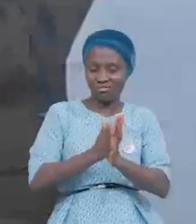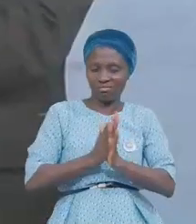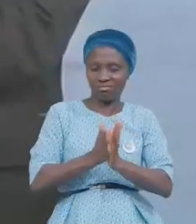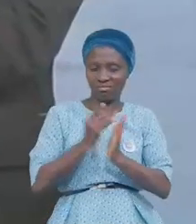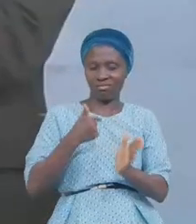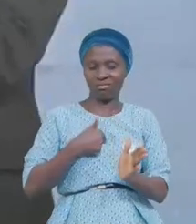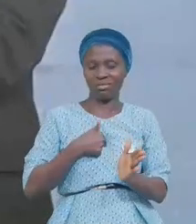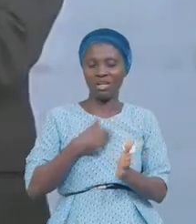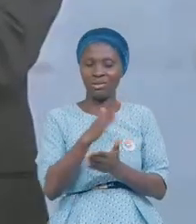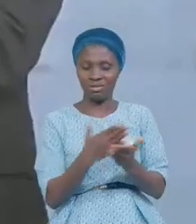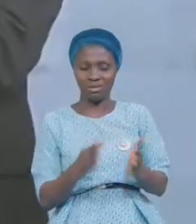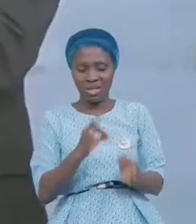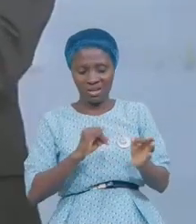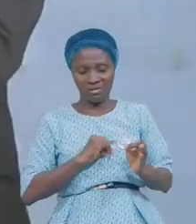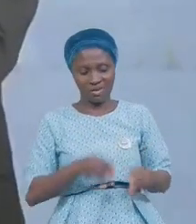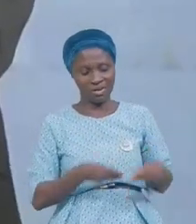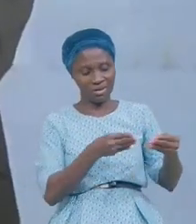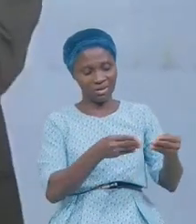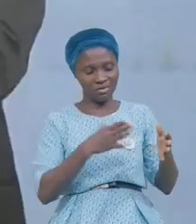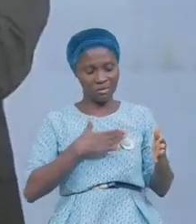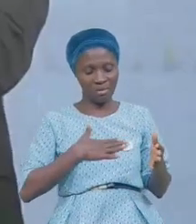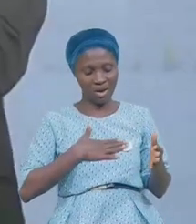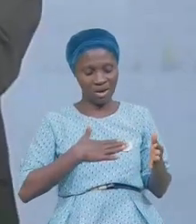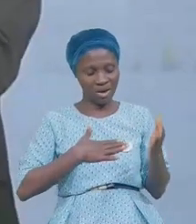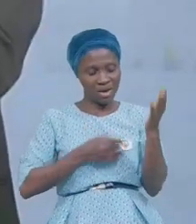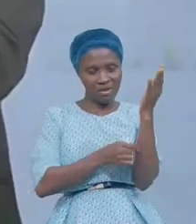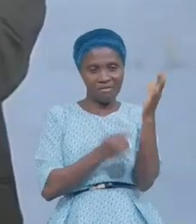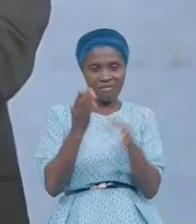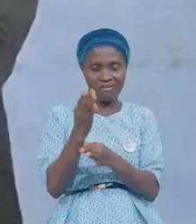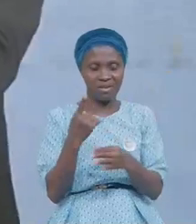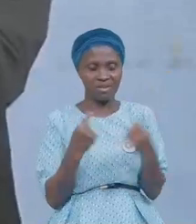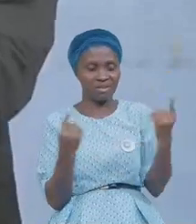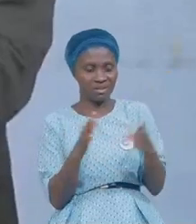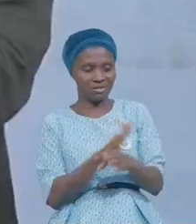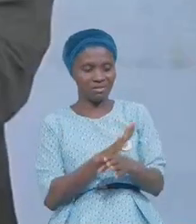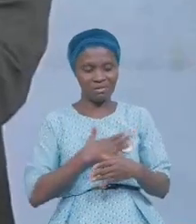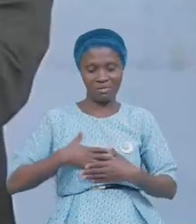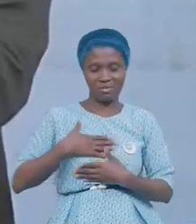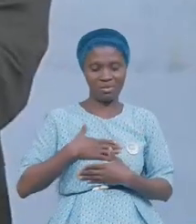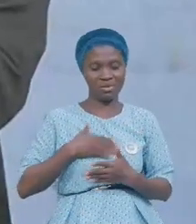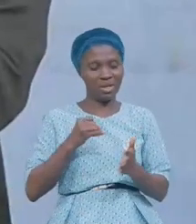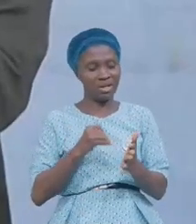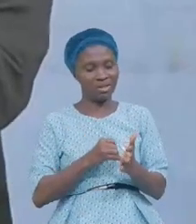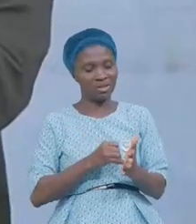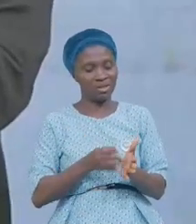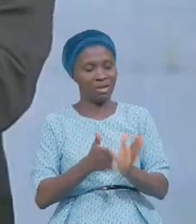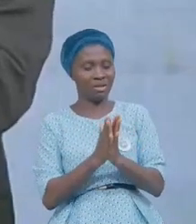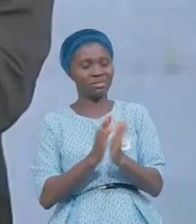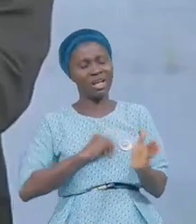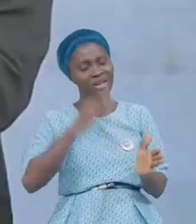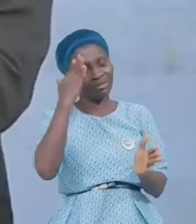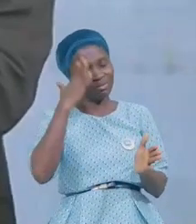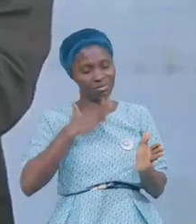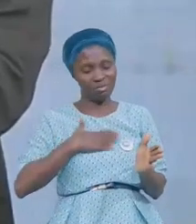Si je donne le plaisir pécheur à ma chair, qu'elle demande, je sais que ma